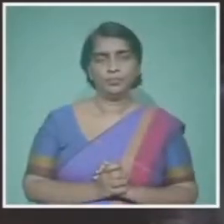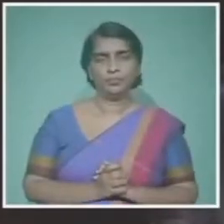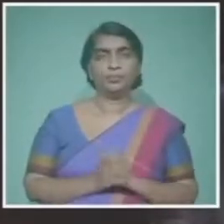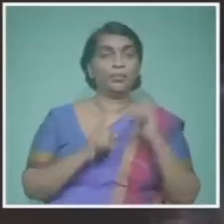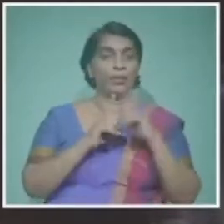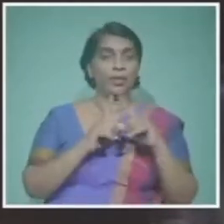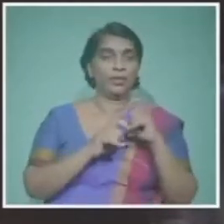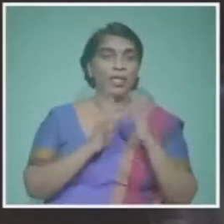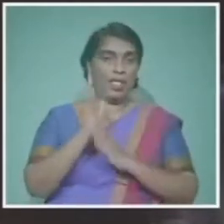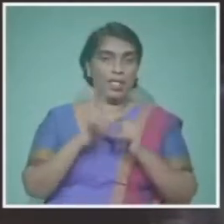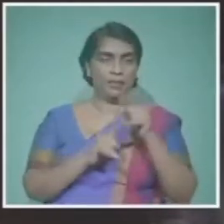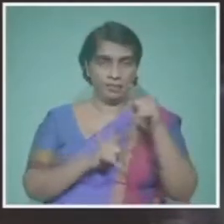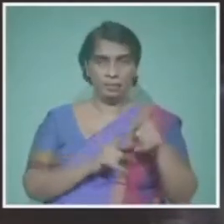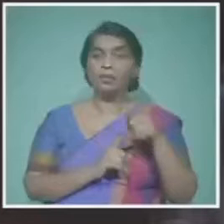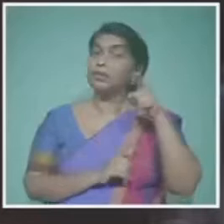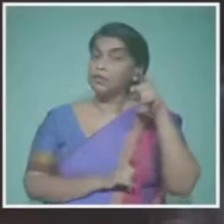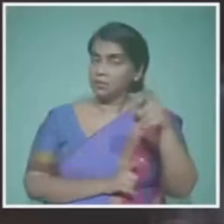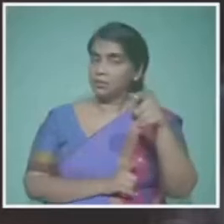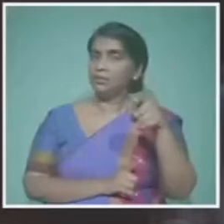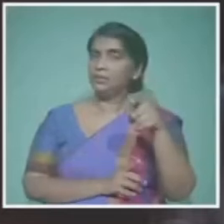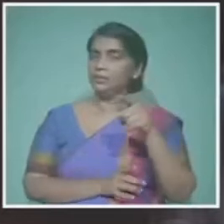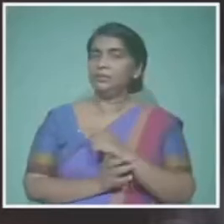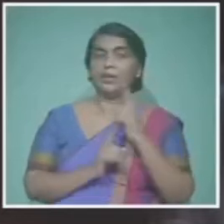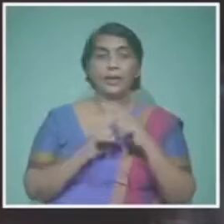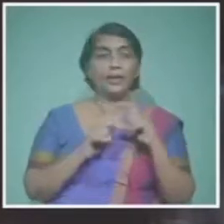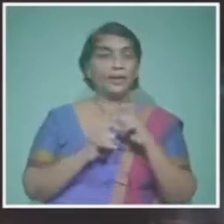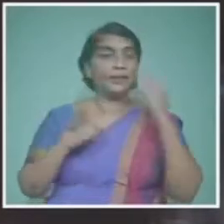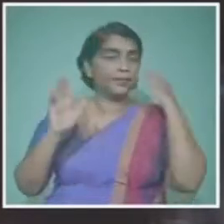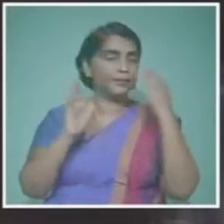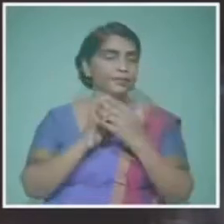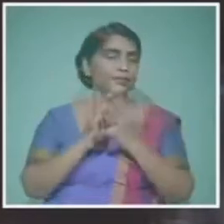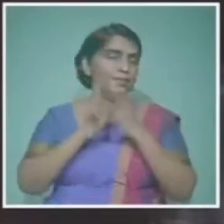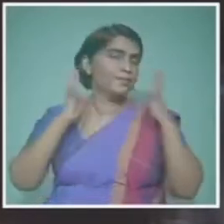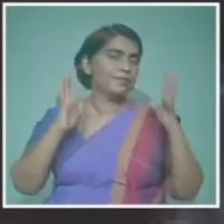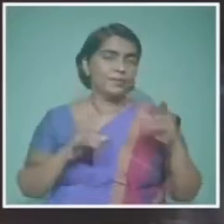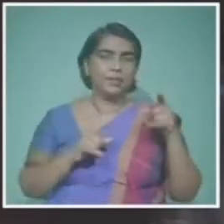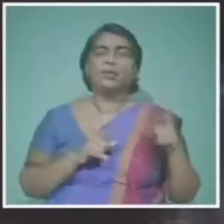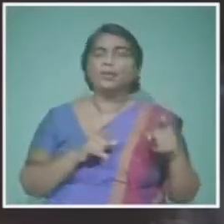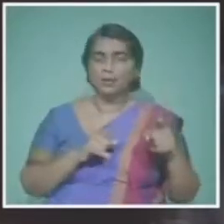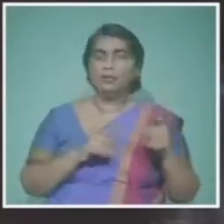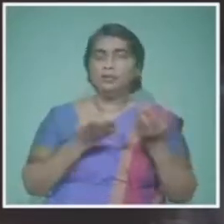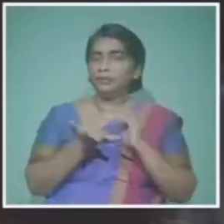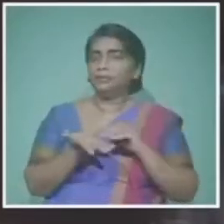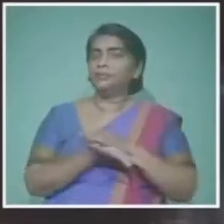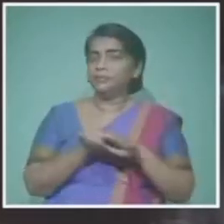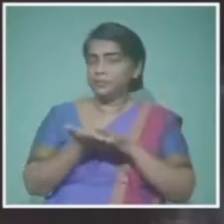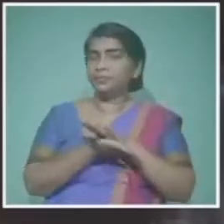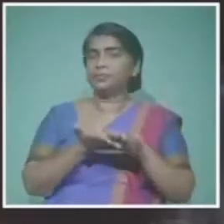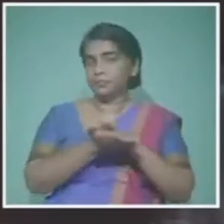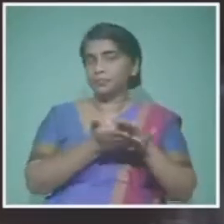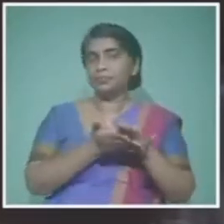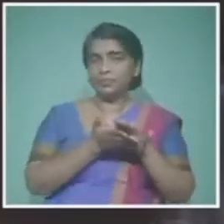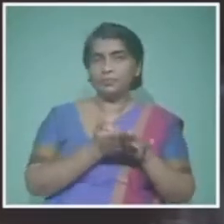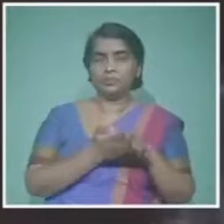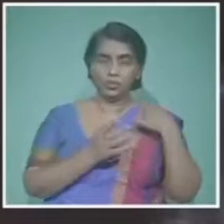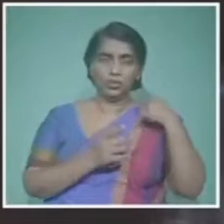අධ්‍යාපන අමාත්‍යවරයා කියන්නම් දැන් ඔබතුමා දැන් අධ්‍යාපන ශාස්ත්‍රයේ විශාල ප්‍රතිසංස්කරණය කරගෙන යනවා රිෆෝම්ස් කරගෙන යනවා